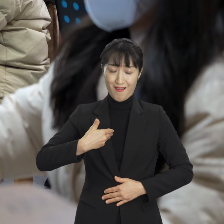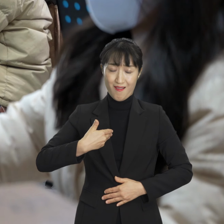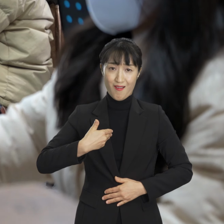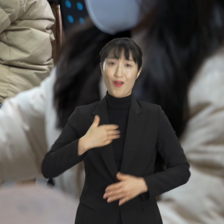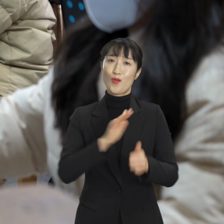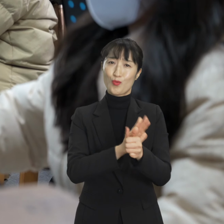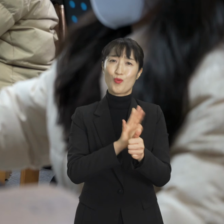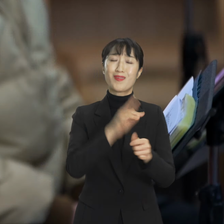하고 있습니다